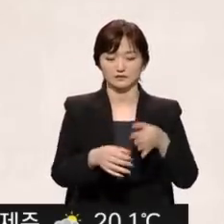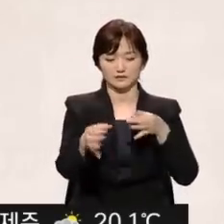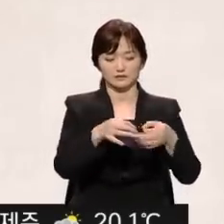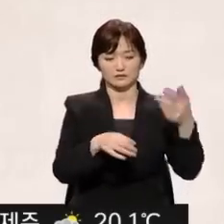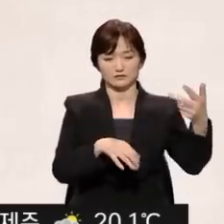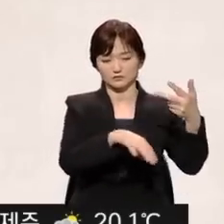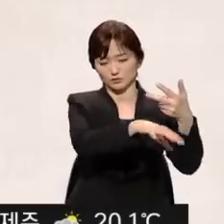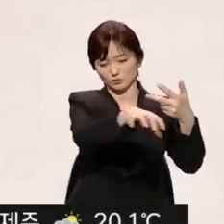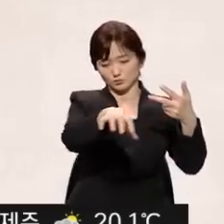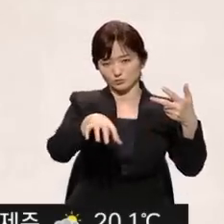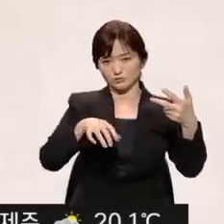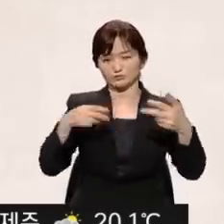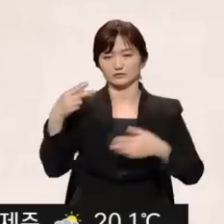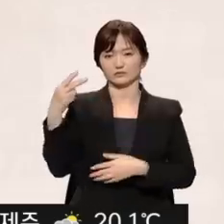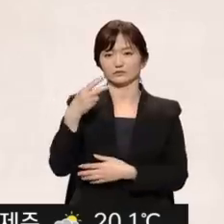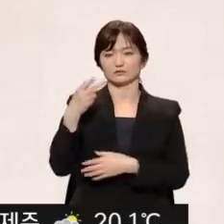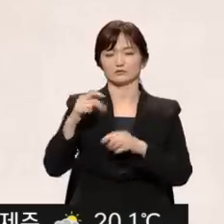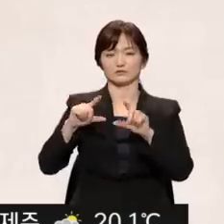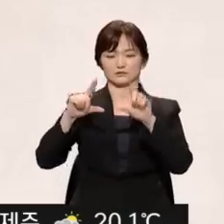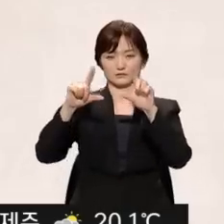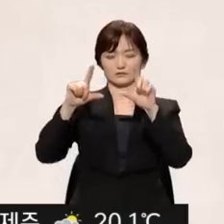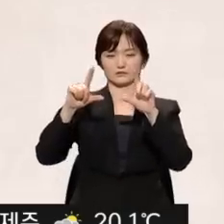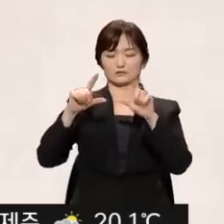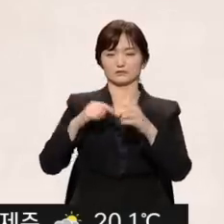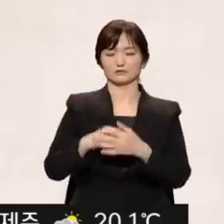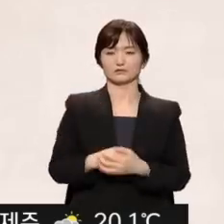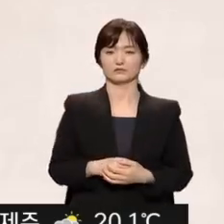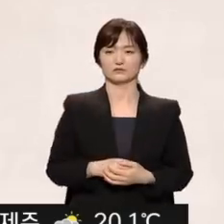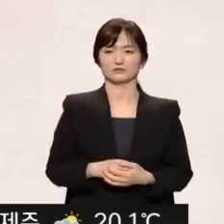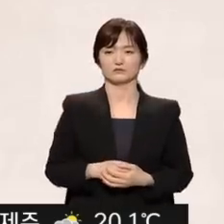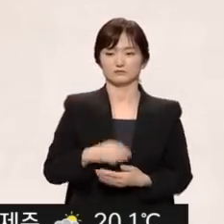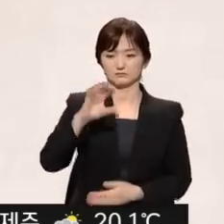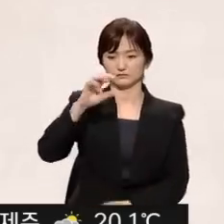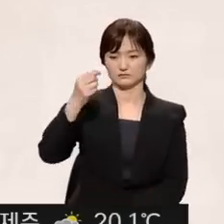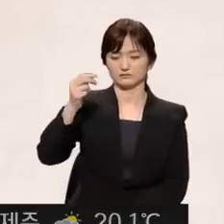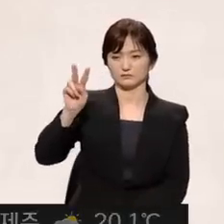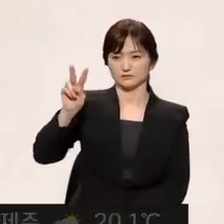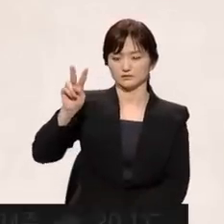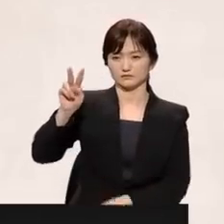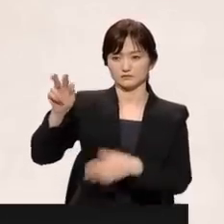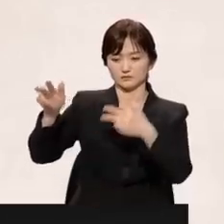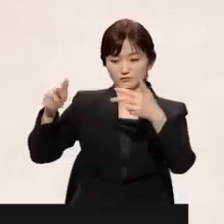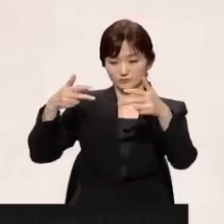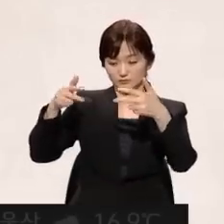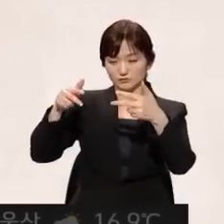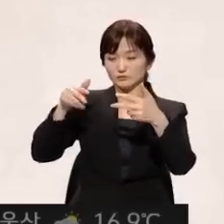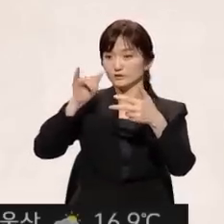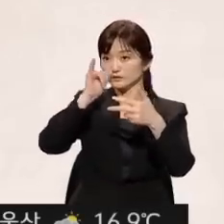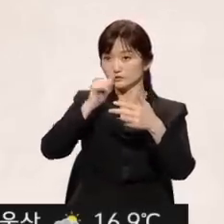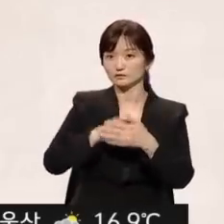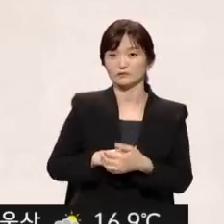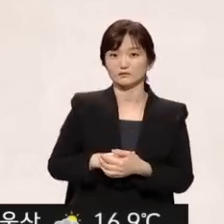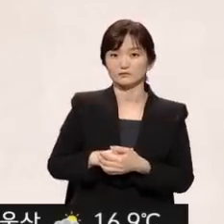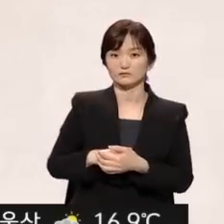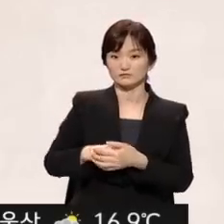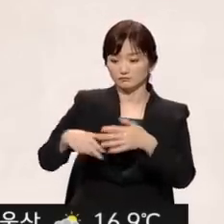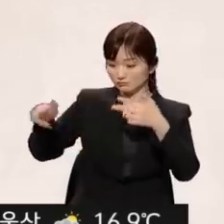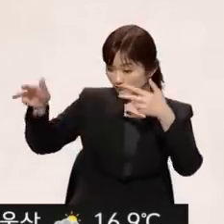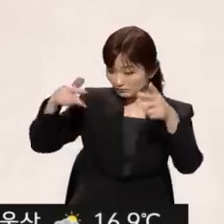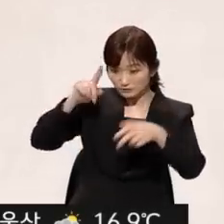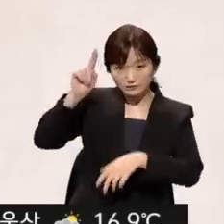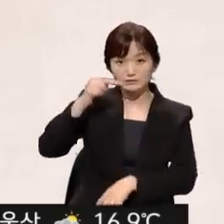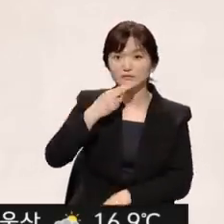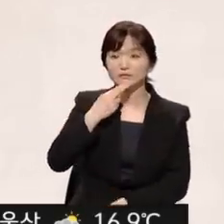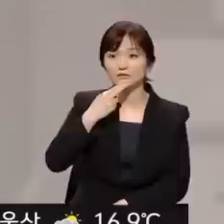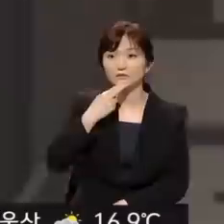있는데 2012년이라고 하더라도 그 당시 좀 CCTV가 있었었거든요. 예. 근데 CCTV가 하나도 없는 거예요. 아,